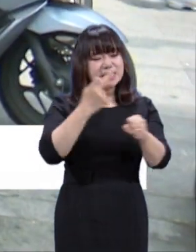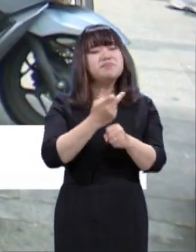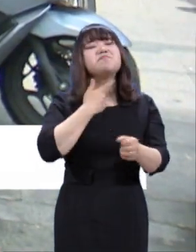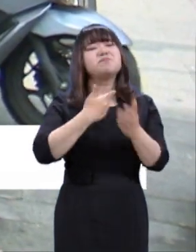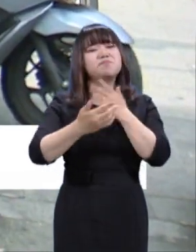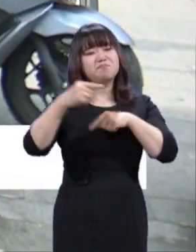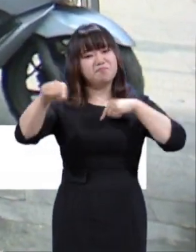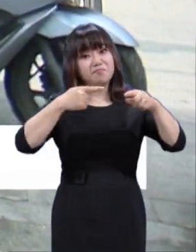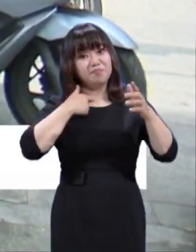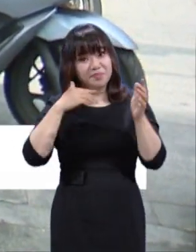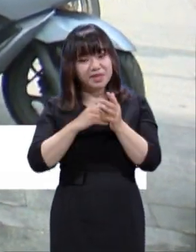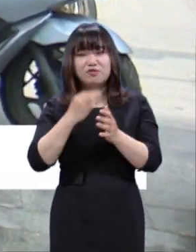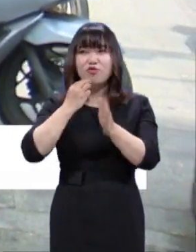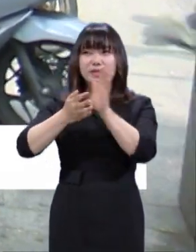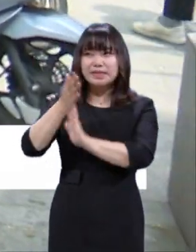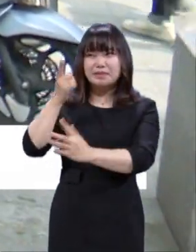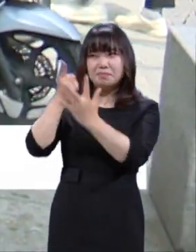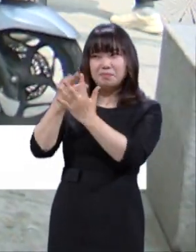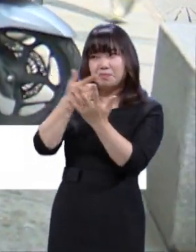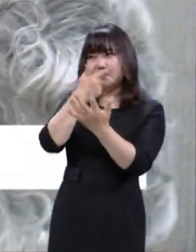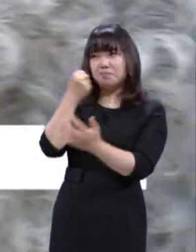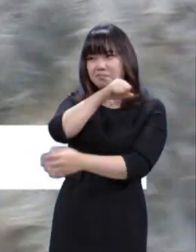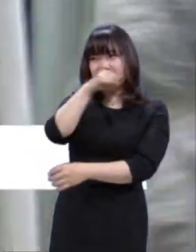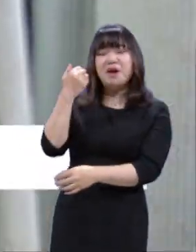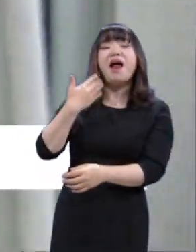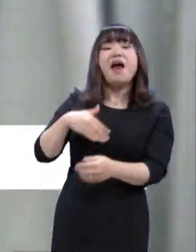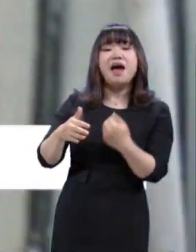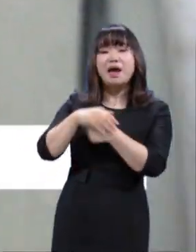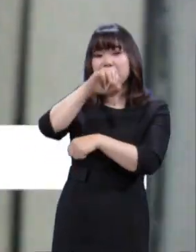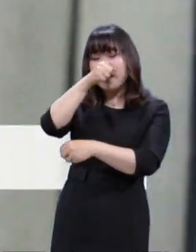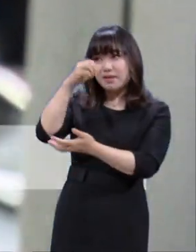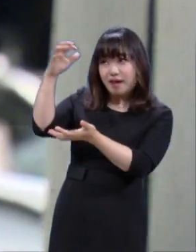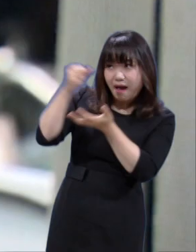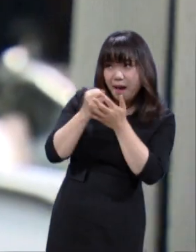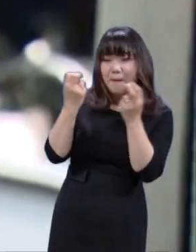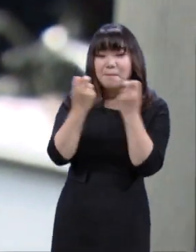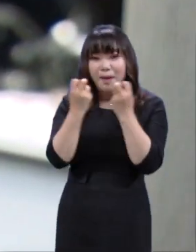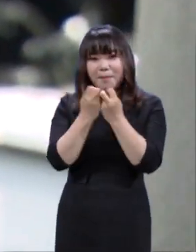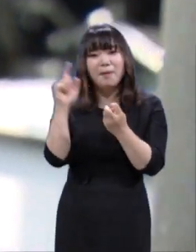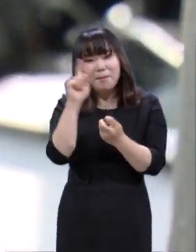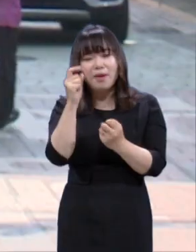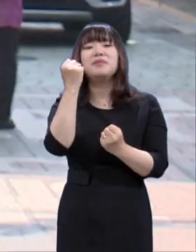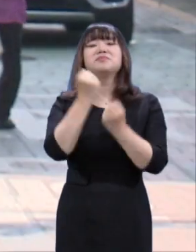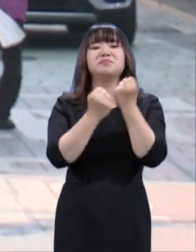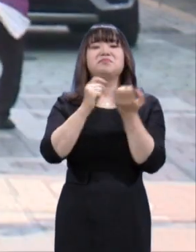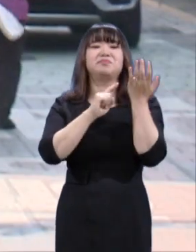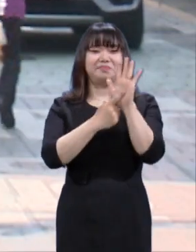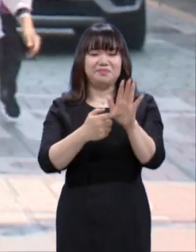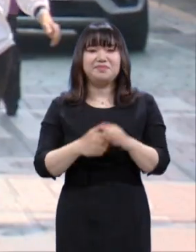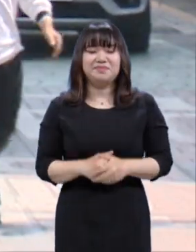바탕으로 서울시 재정을 잘 아는 만큼 예산을 수급하는 방법론을 제시합니다.